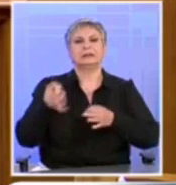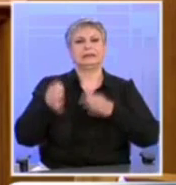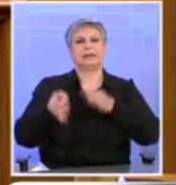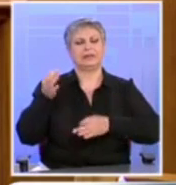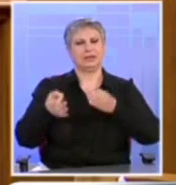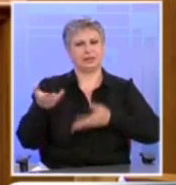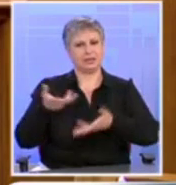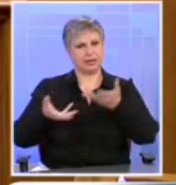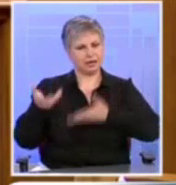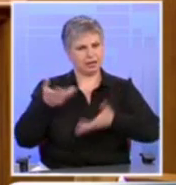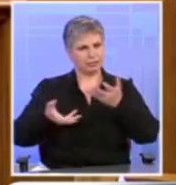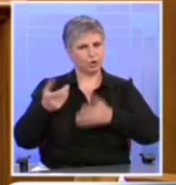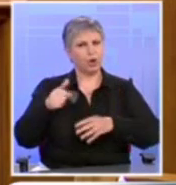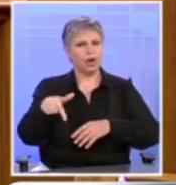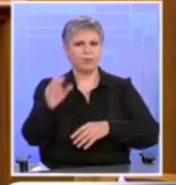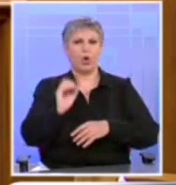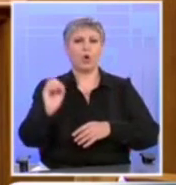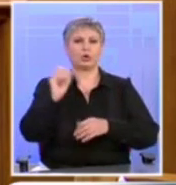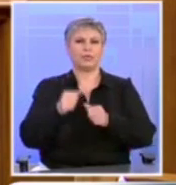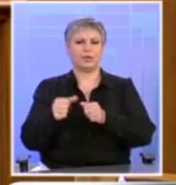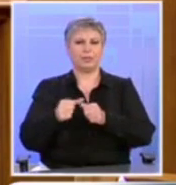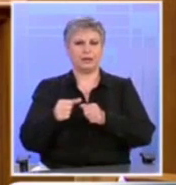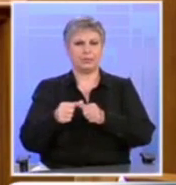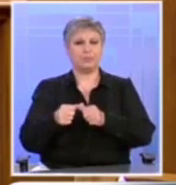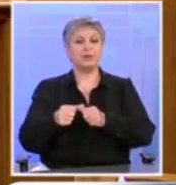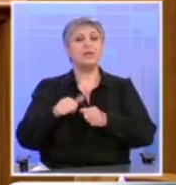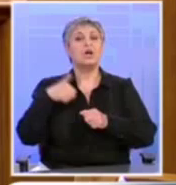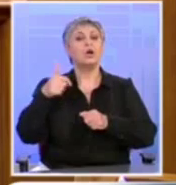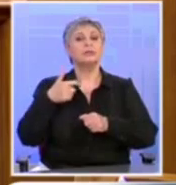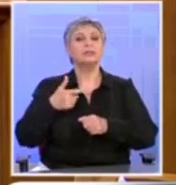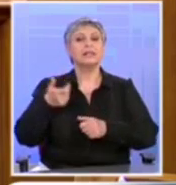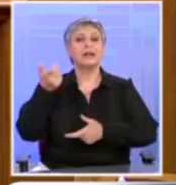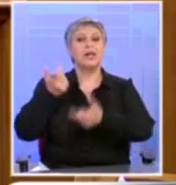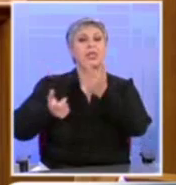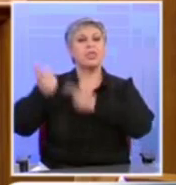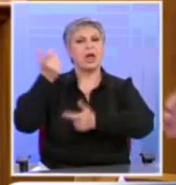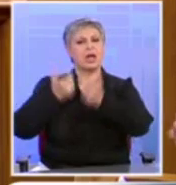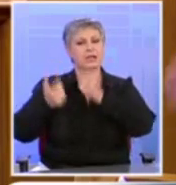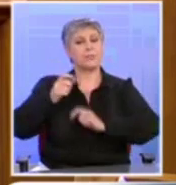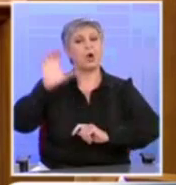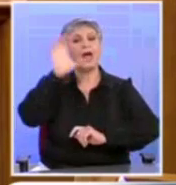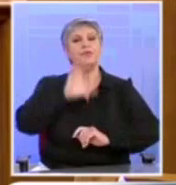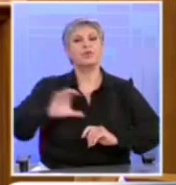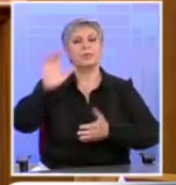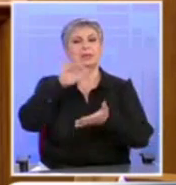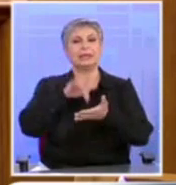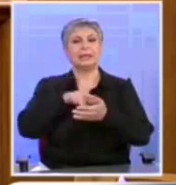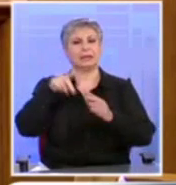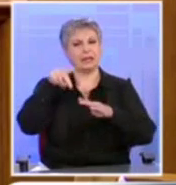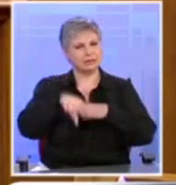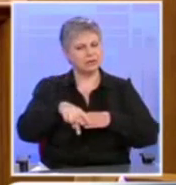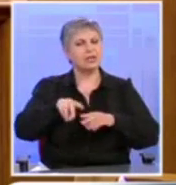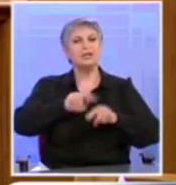χρέους από τη μεταφορά των δανείων που έχουμε συνάψει με την Ευρωπαϊκή Κεντρική Τράπεζα και με το Δούνου